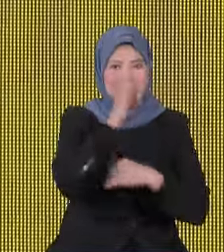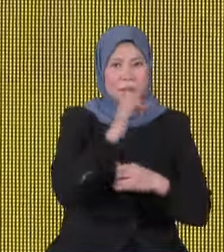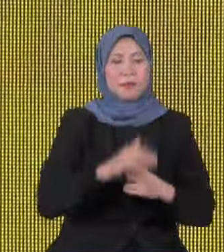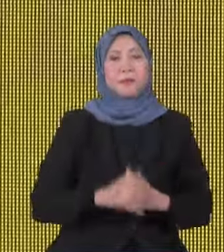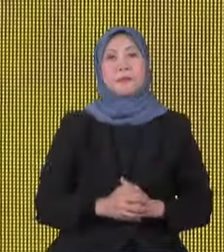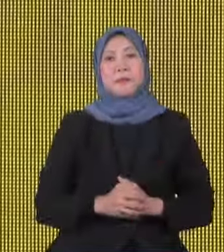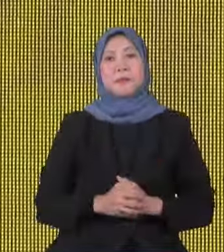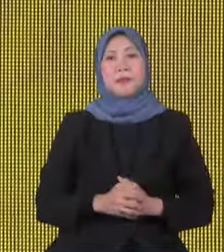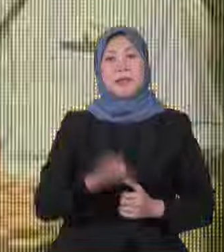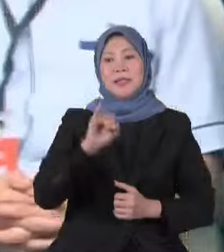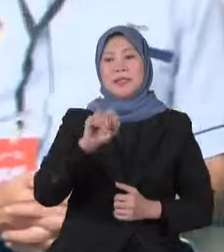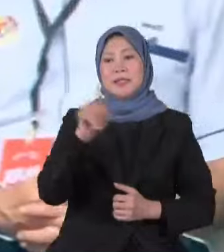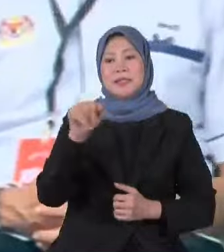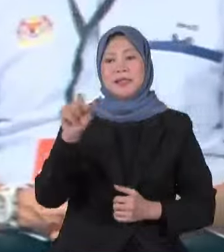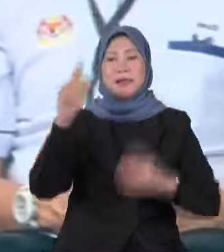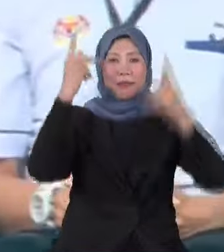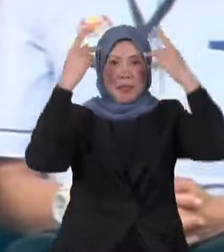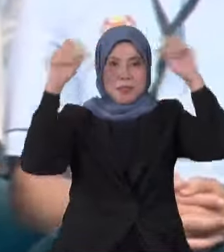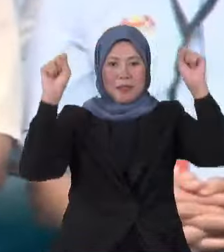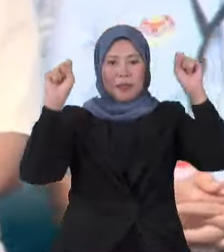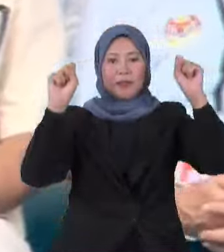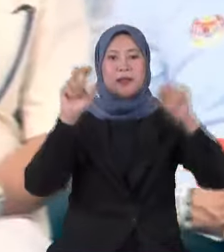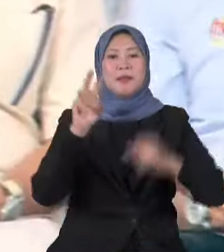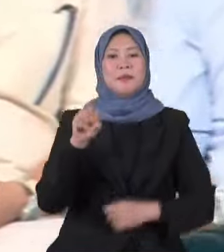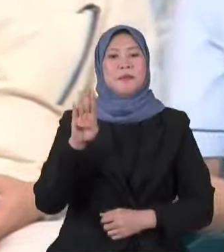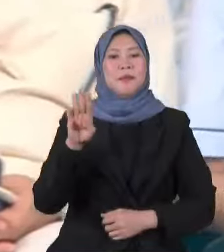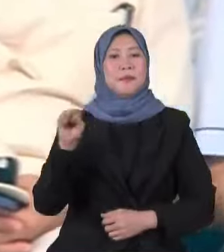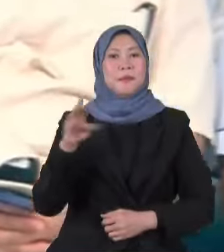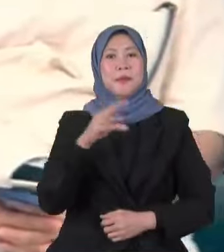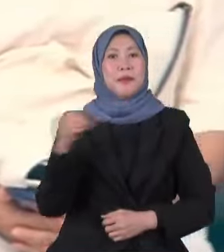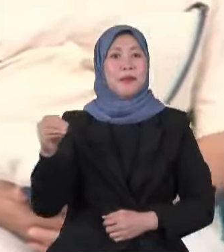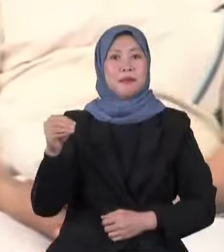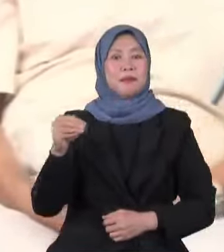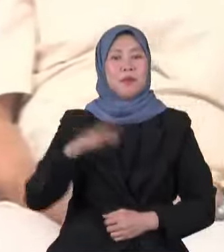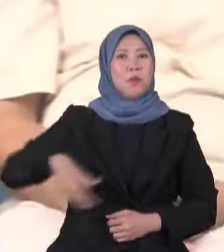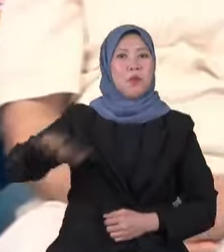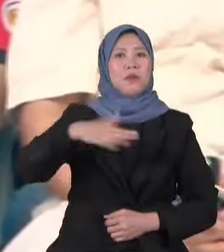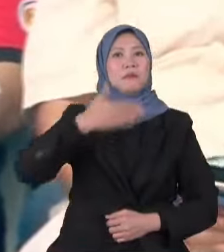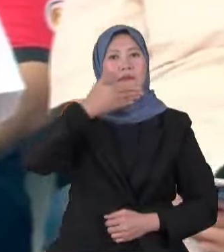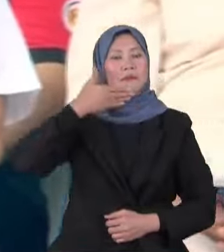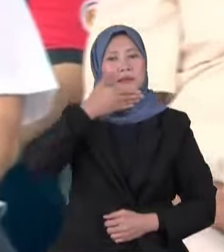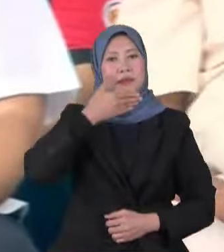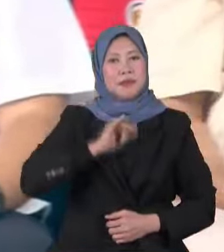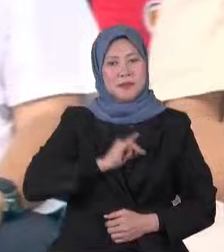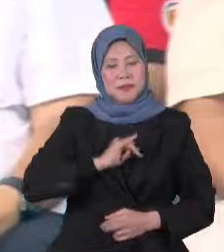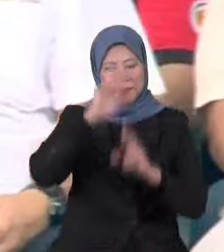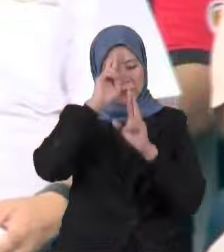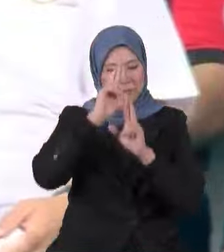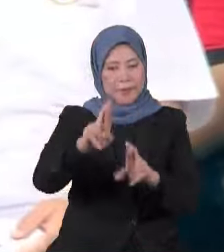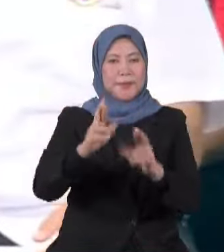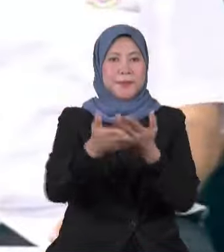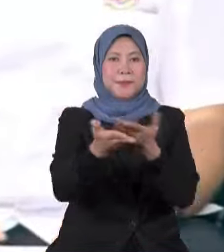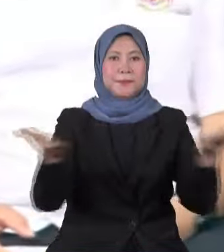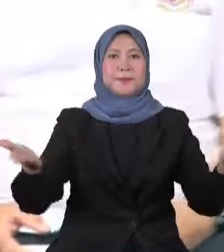Saudara Mama Izzat, Presiden Mahli Belia Malaysia dan pahlawan-pahlawan belia yang saya hormati sekalian.